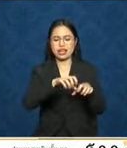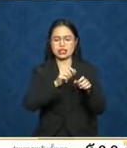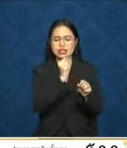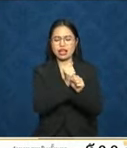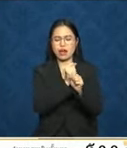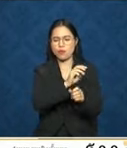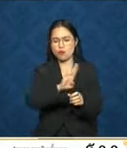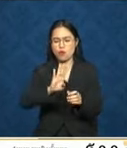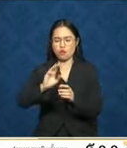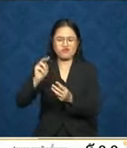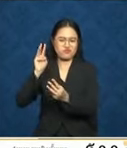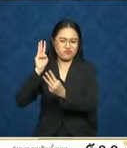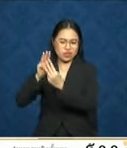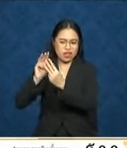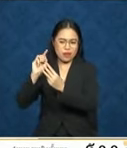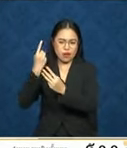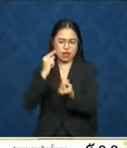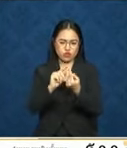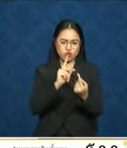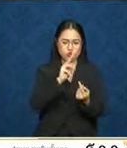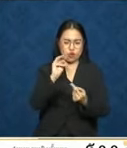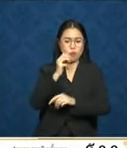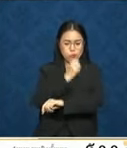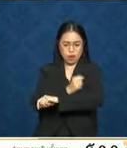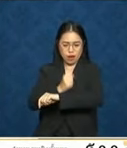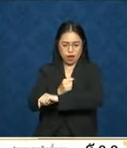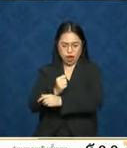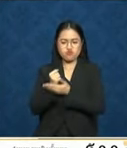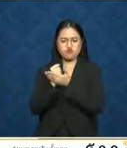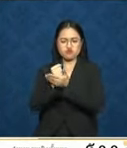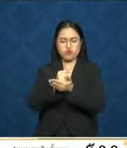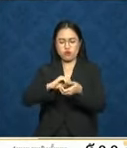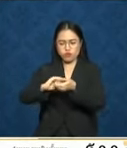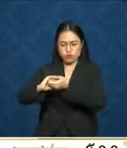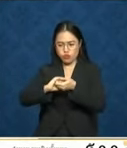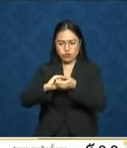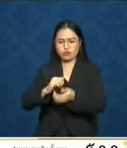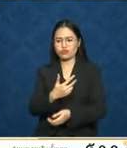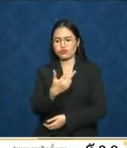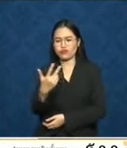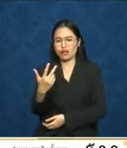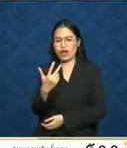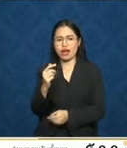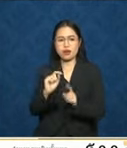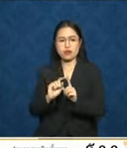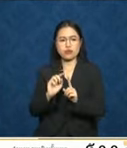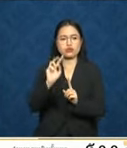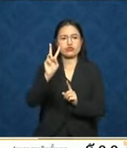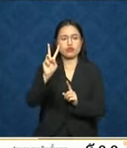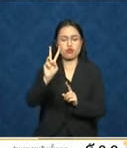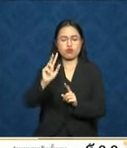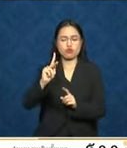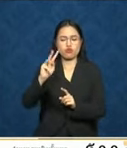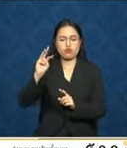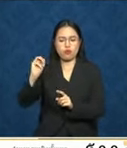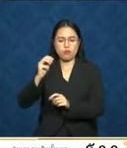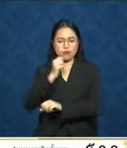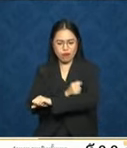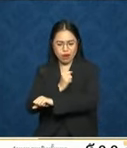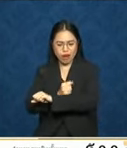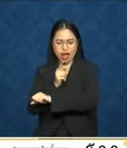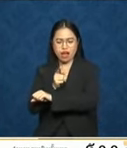ใหม่โดยกรมการจัดหางานมีส่วนร่วม3ฝ่ายในสัญญานั้น2ให้นะฮะกรมการจัดหางานและกระทรว